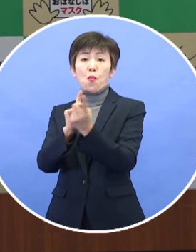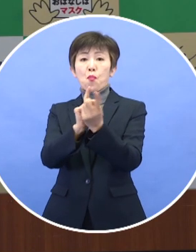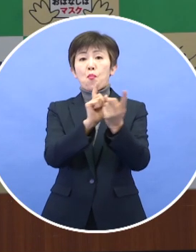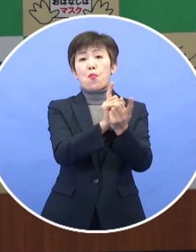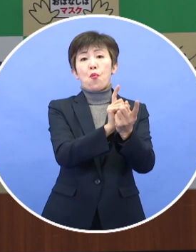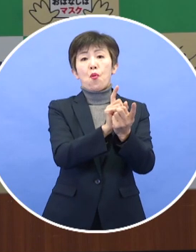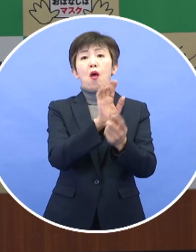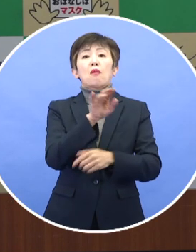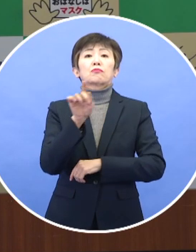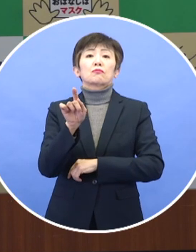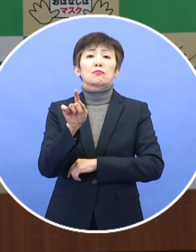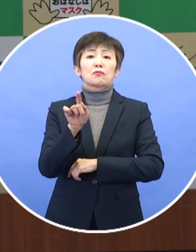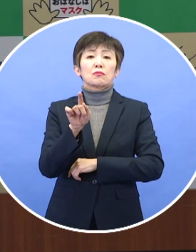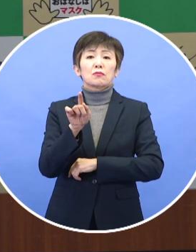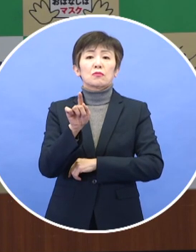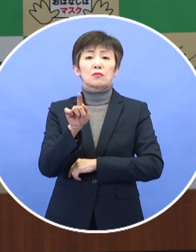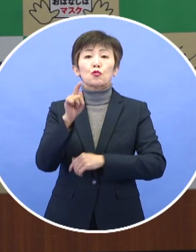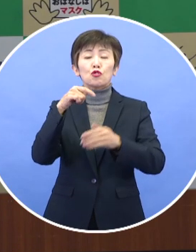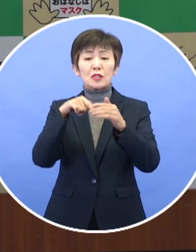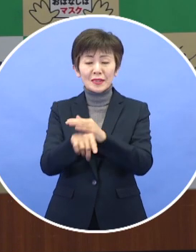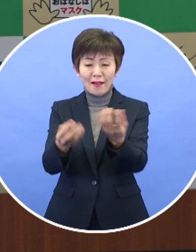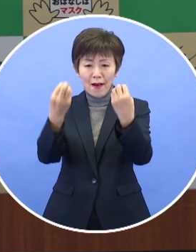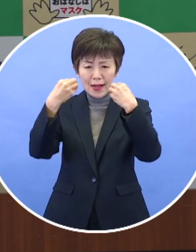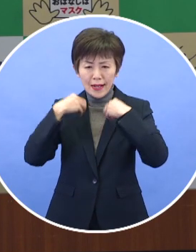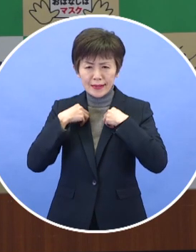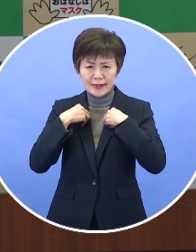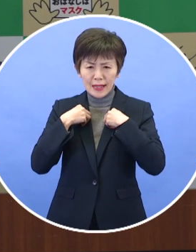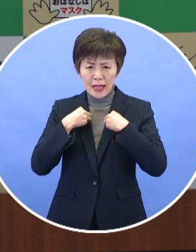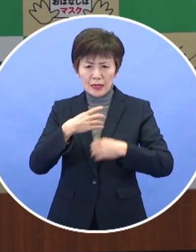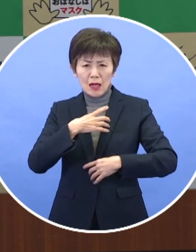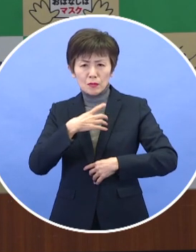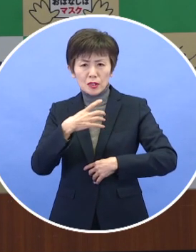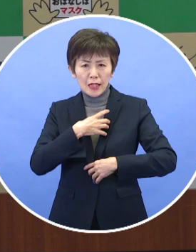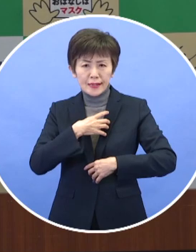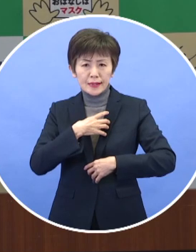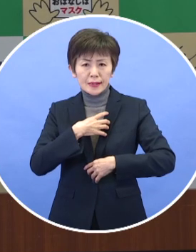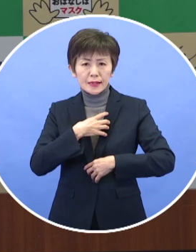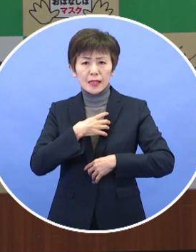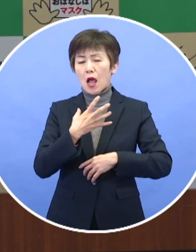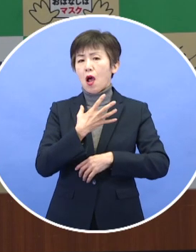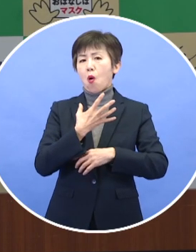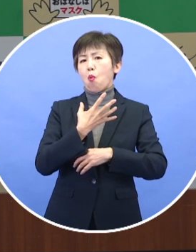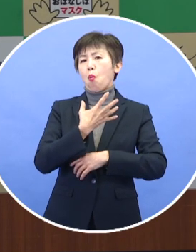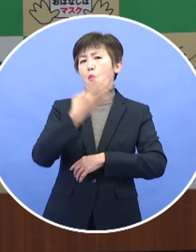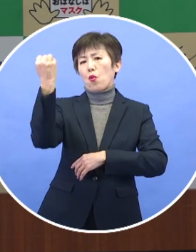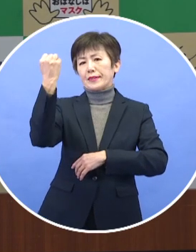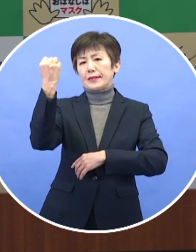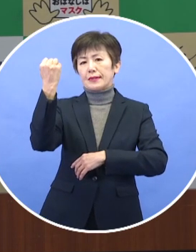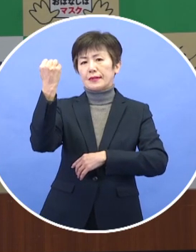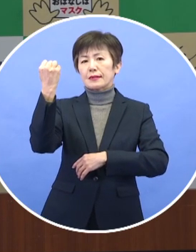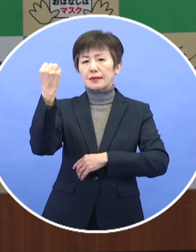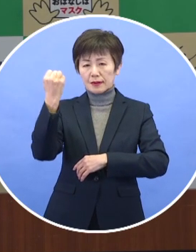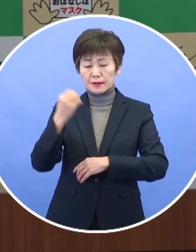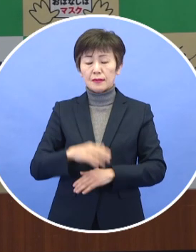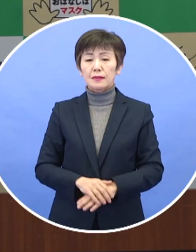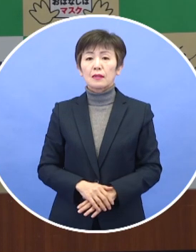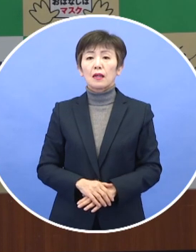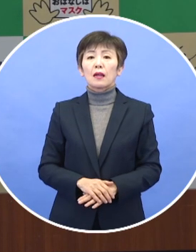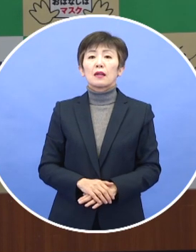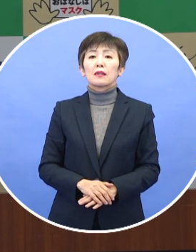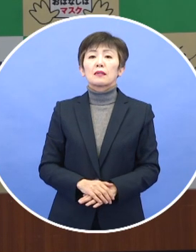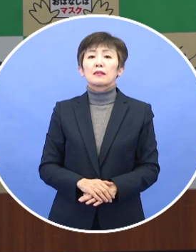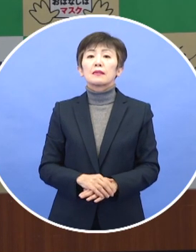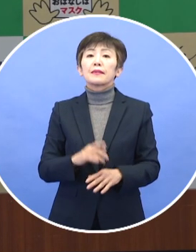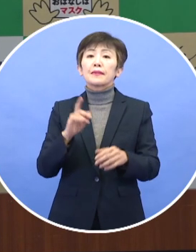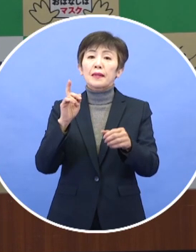多くなりますので、そういう意味では感染リスクは極めて、通常の移動に比べても大きいということになります。そういうことで